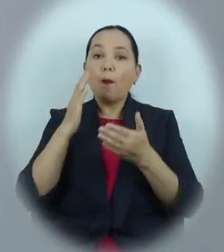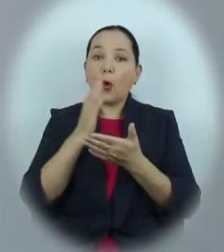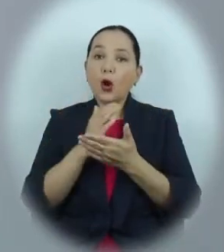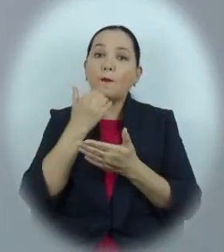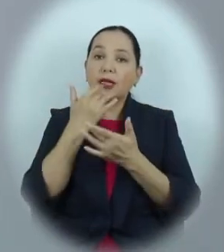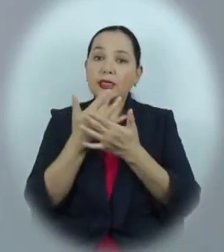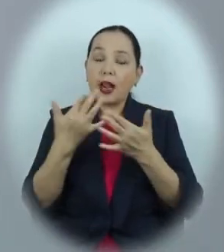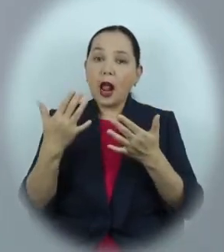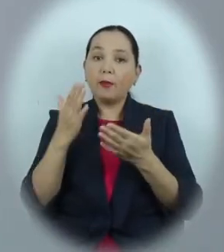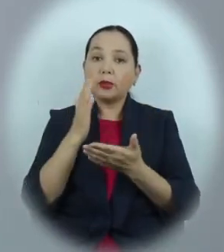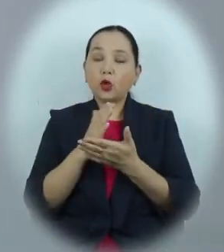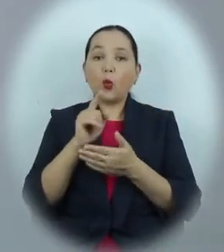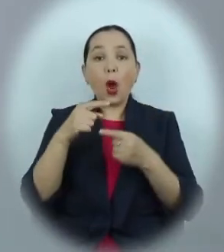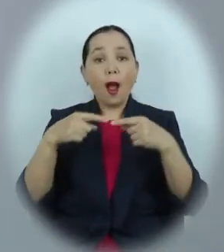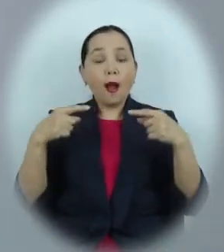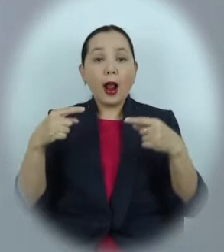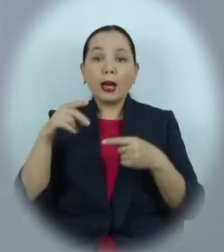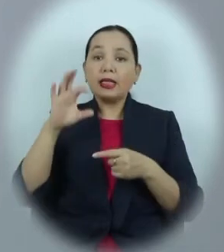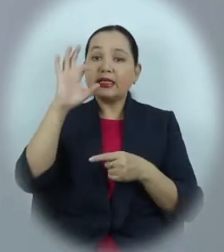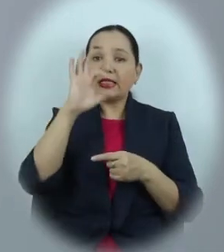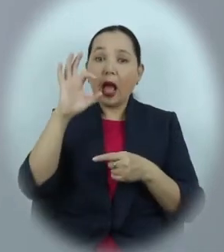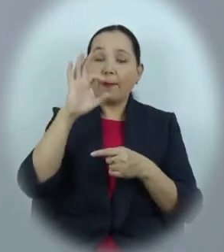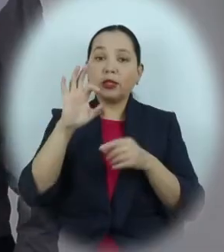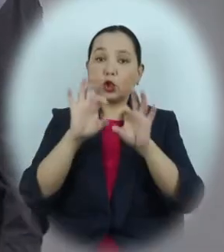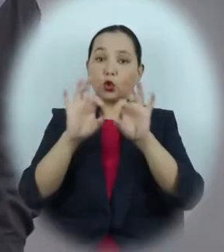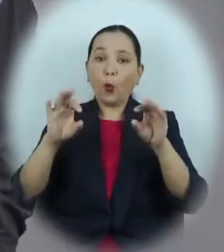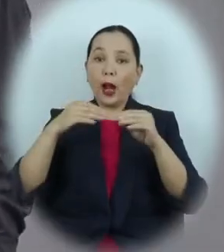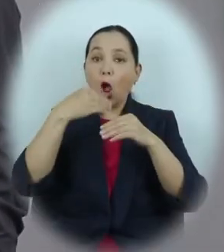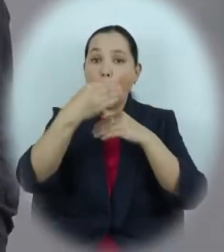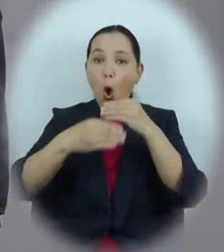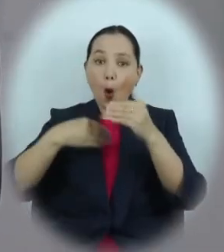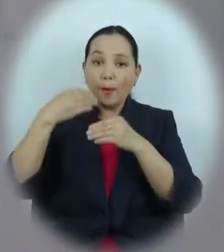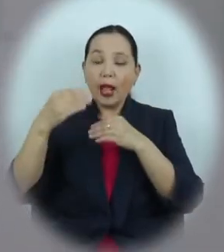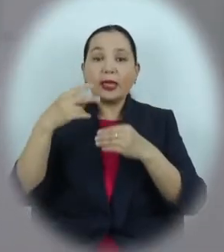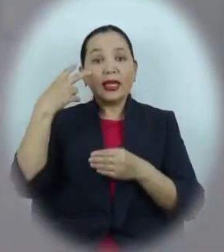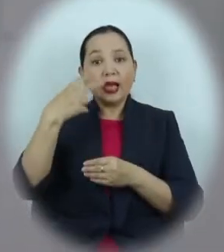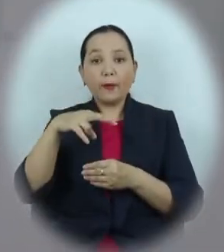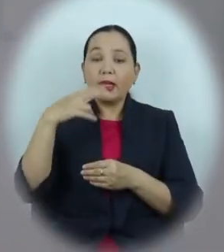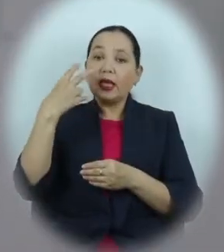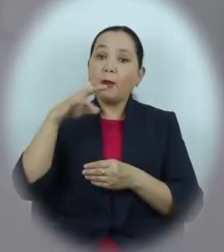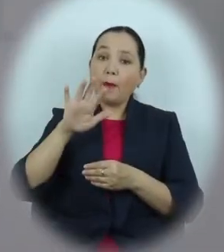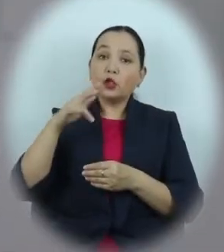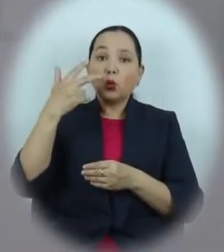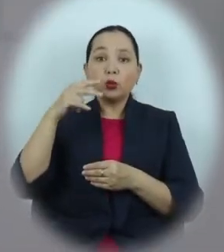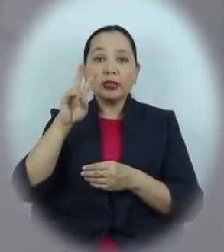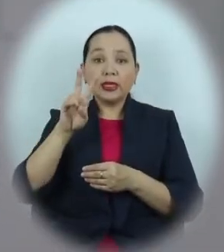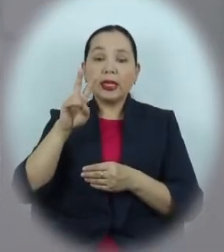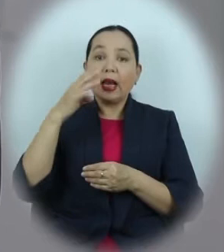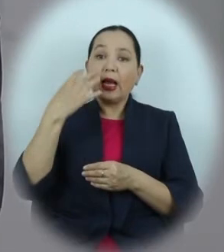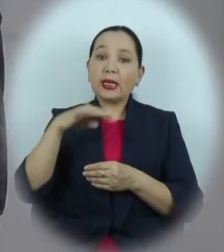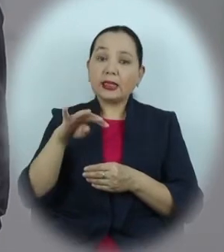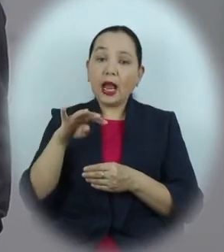bor. Bu har xil diametr turbani ustiga qoplanadi. Diametri 20 talik, 25 talik, 32 talik, 40